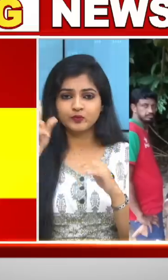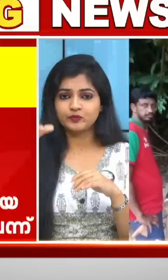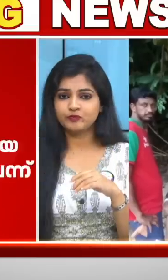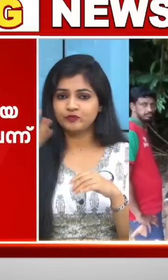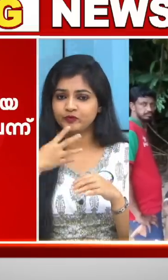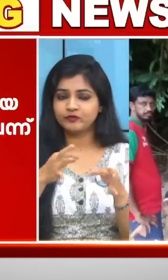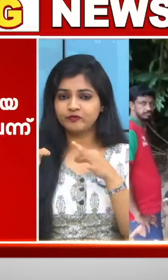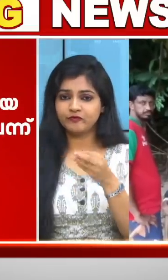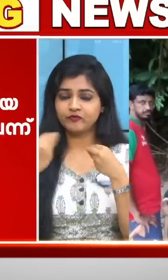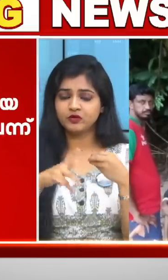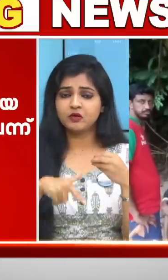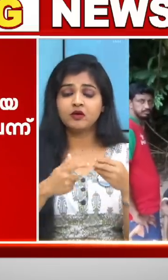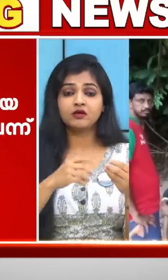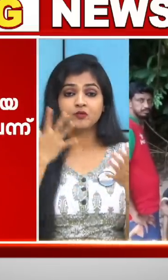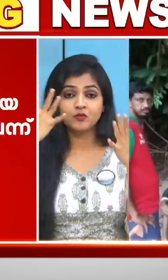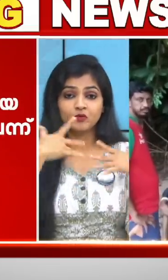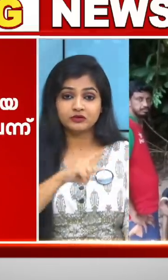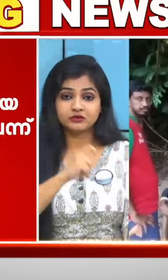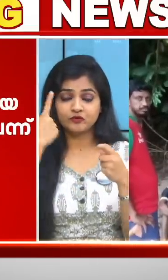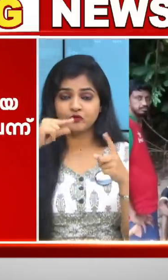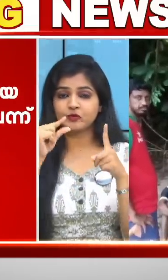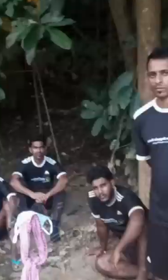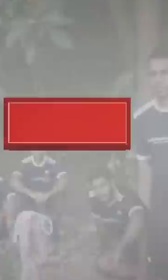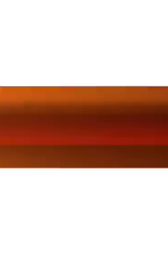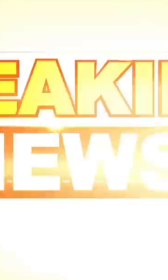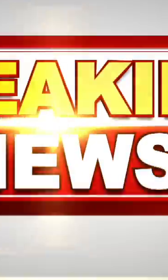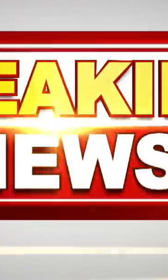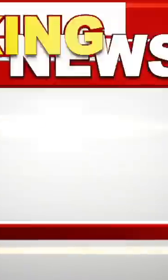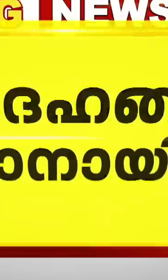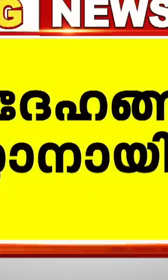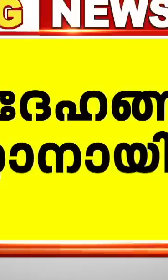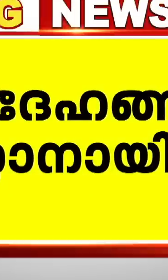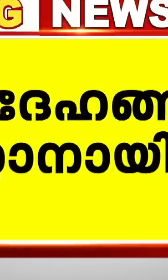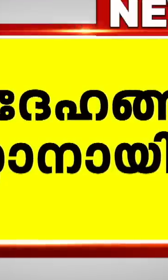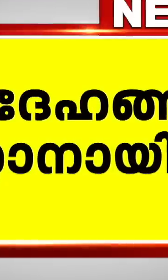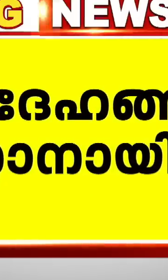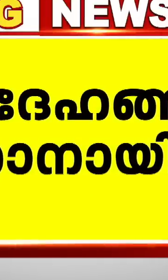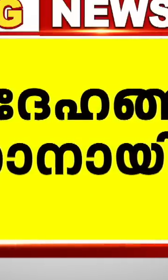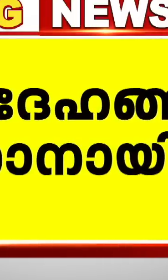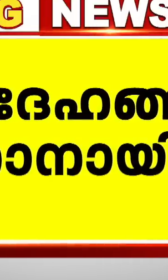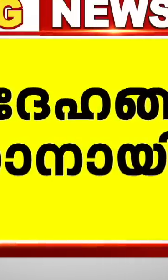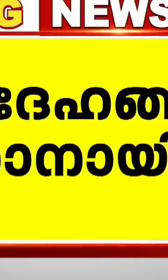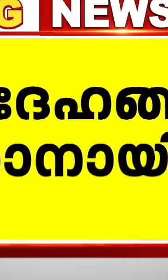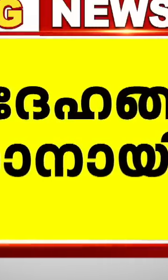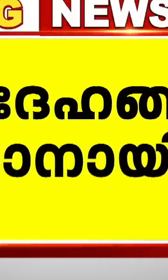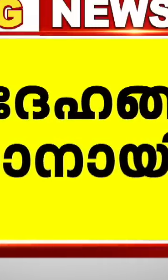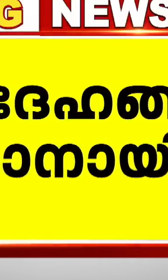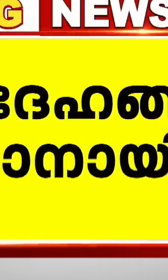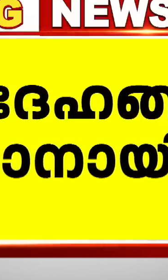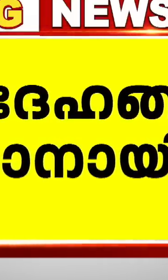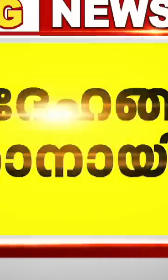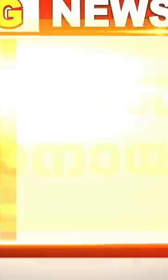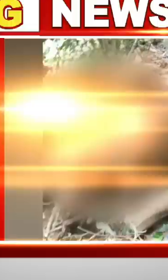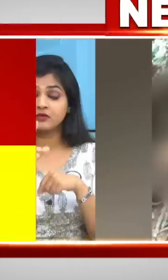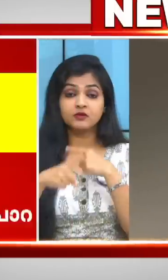കൂടുതൽ സംവിധാനങ്ങൾ ആ മൃതദേഹം മാറ്റുന്നതിന് വേണം, PPE കിറ്റില്ലാതെ മൃതദേഹം മാറ്റാൻ കഴിയില്ല എന്നുള്ള കാര്യമൊക്കെ അറിയിച്ചിരുന്നു. പക്ഷേ അതൊന്നും ലഭ്യമാക്കിയിട്ടില്ല. ഇനിയിപ്പോൾ